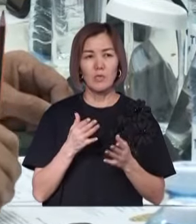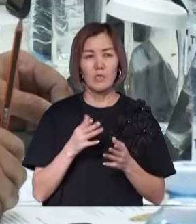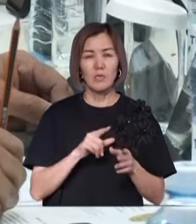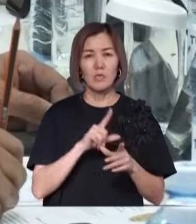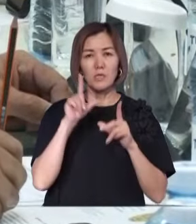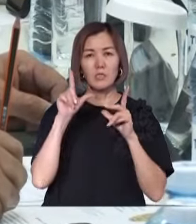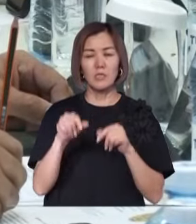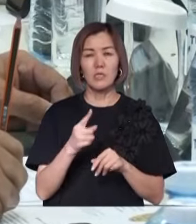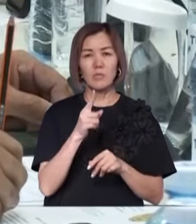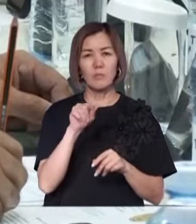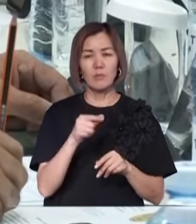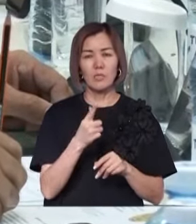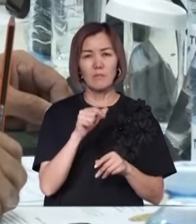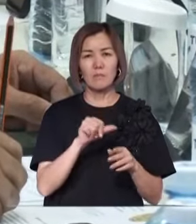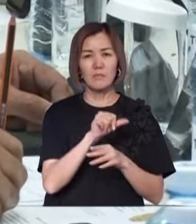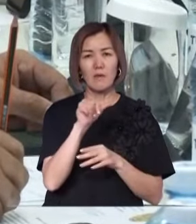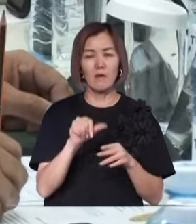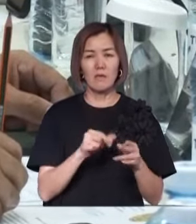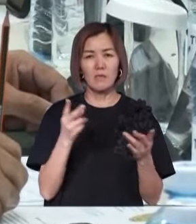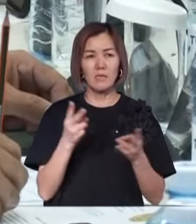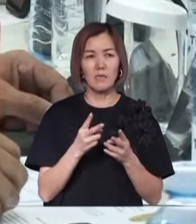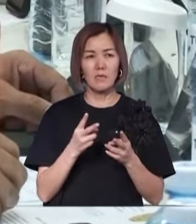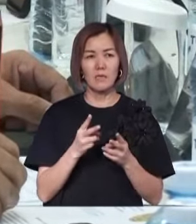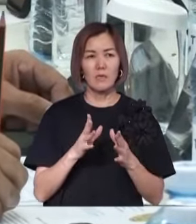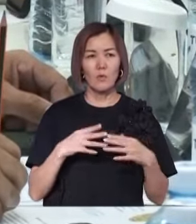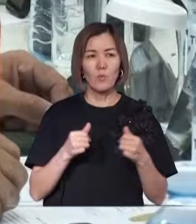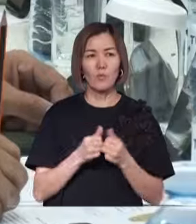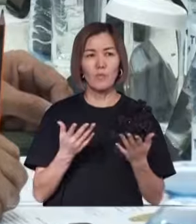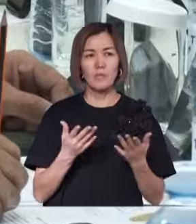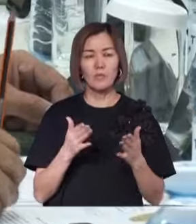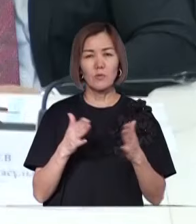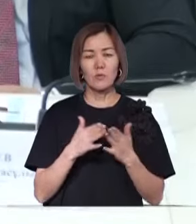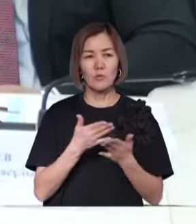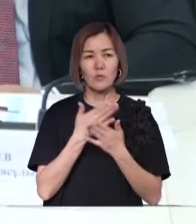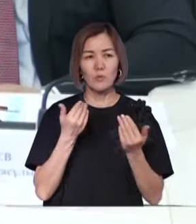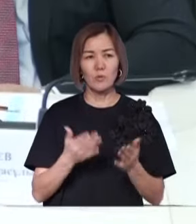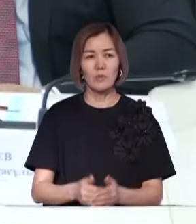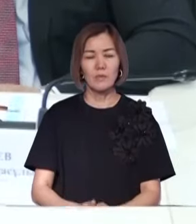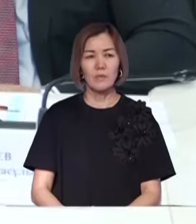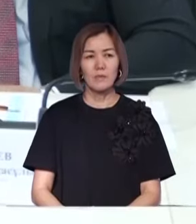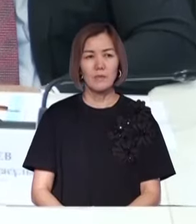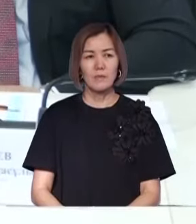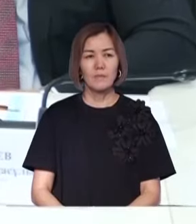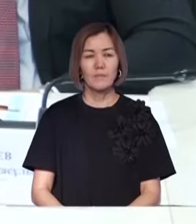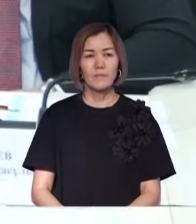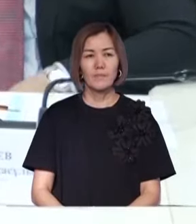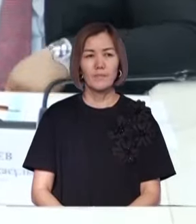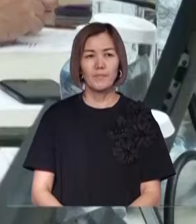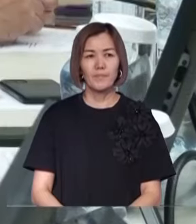бір жарым сағат өтеді. Қаншама үй өртеніп кетті, қаншама отбасы баспанасыз қалды. Аққай ауылдарда интернет